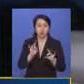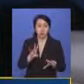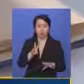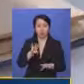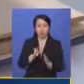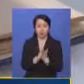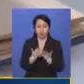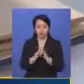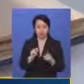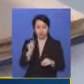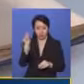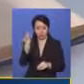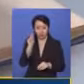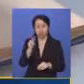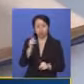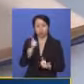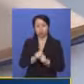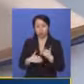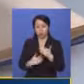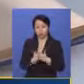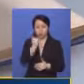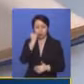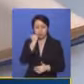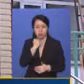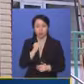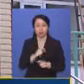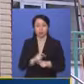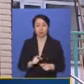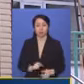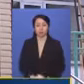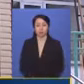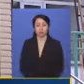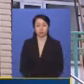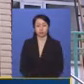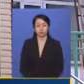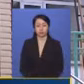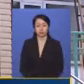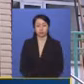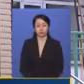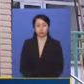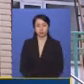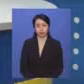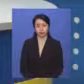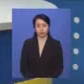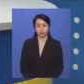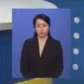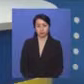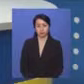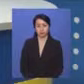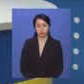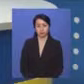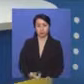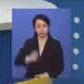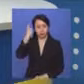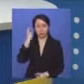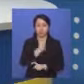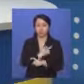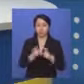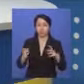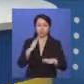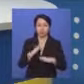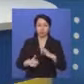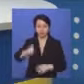энциклопедии. Сотрудники с нетерпением ждут новых и старых читателей. Айман Кузимбаева, Адиль Нуржанов, служба новостей. Это были все